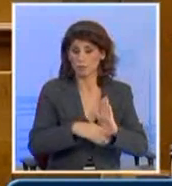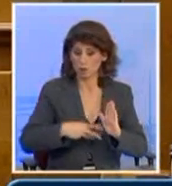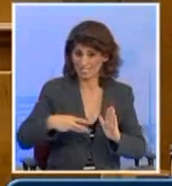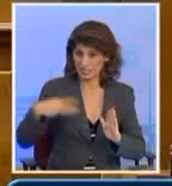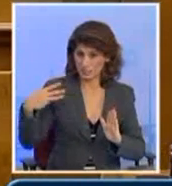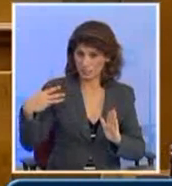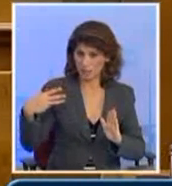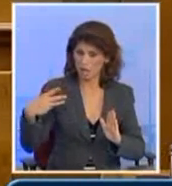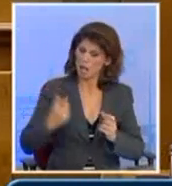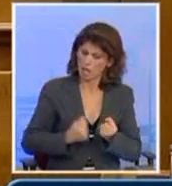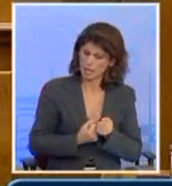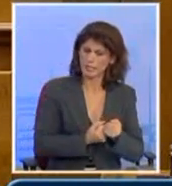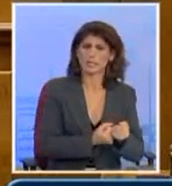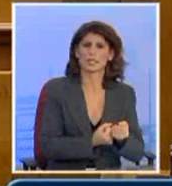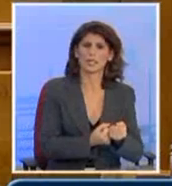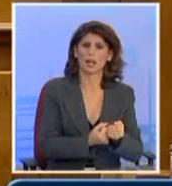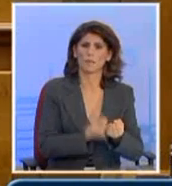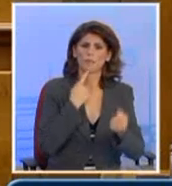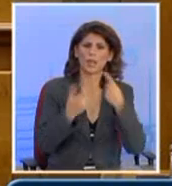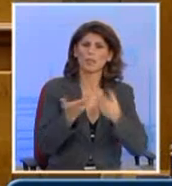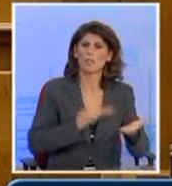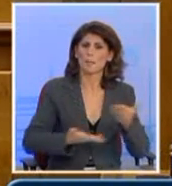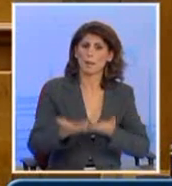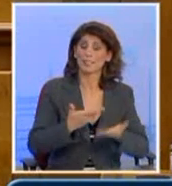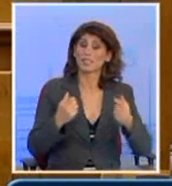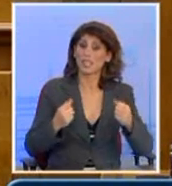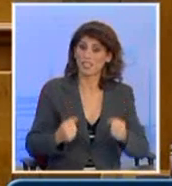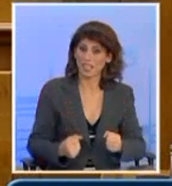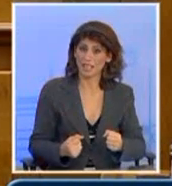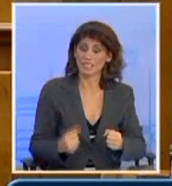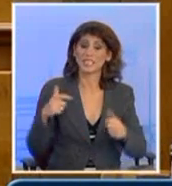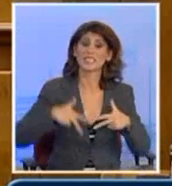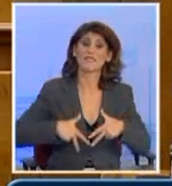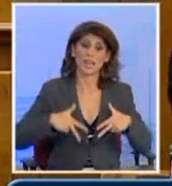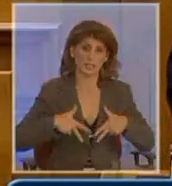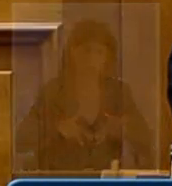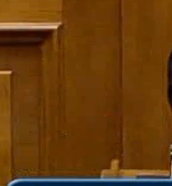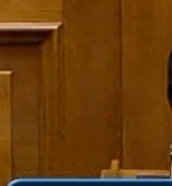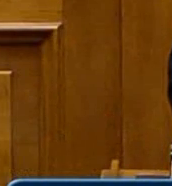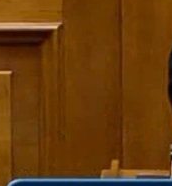ΣΥΡΙΖΑ, ενισχύει την διαπραγματευτική θέση της κυβέρνησης.